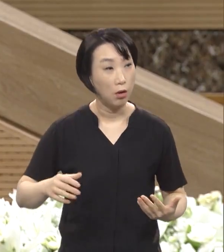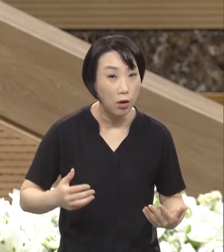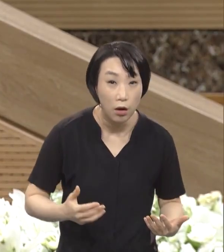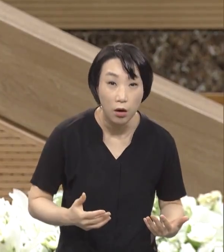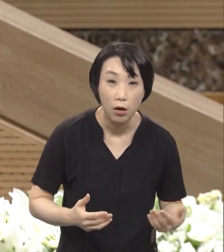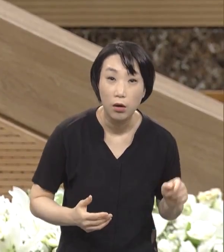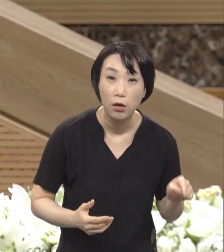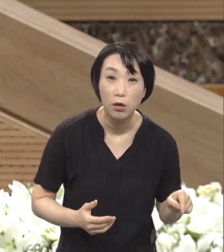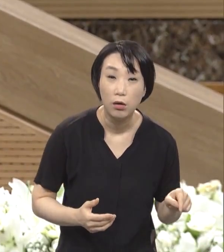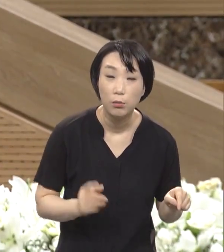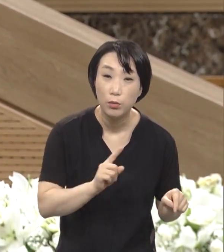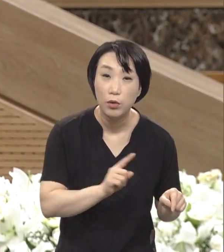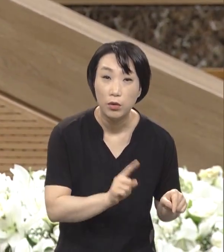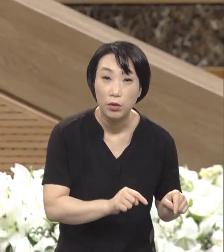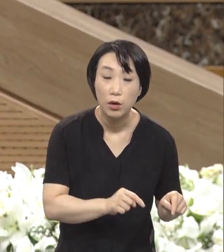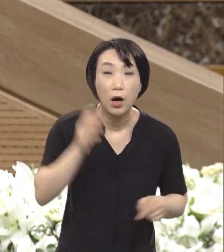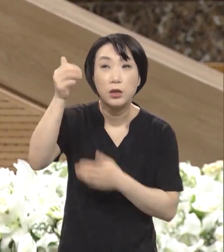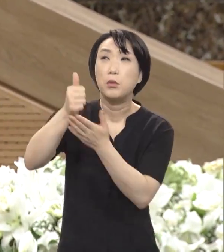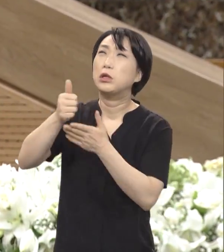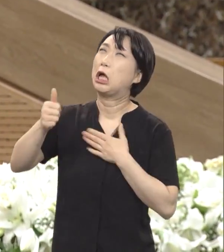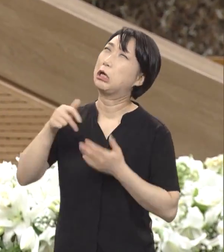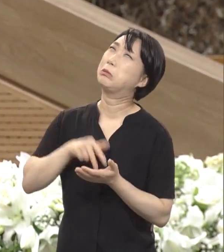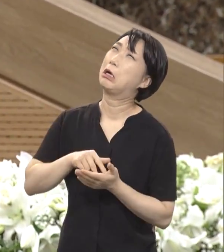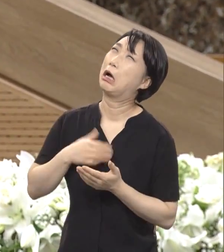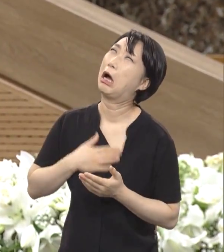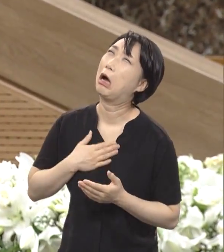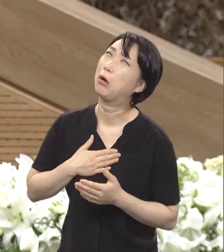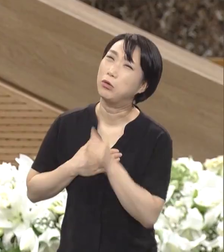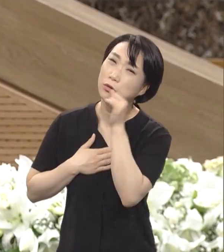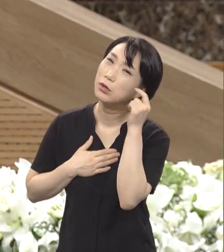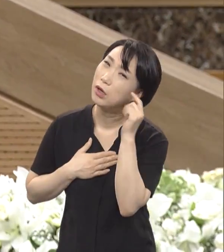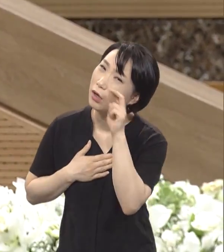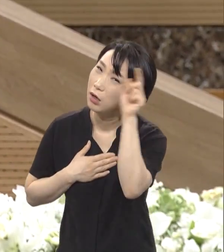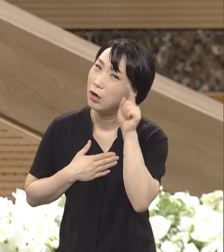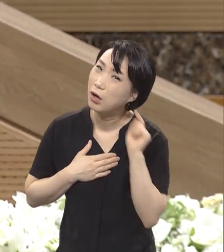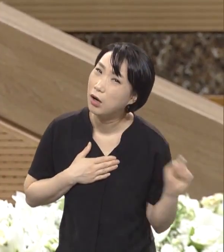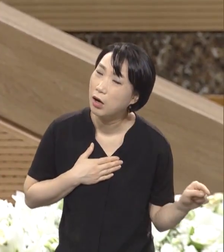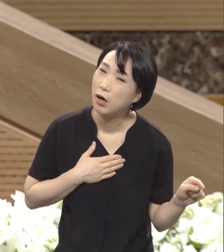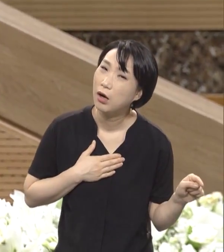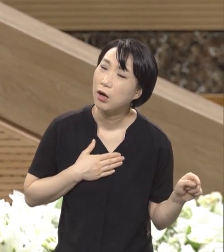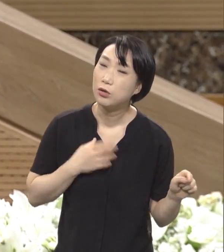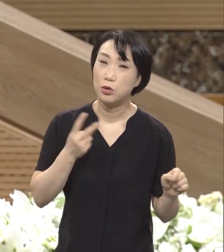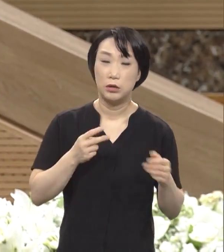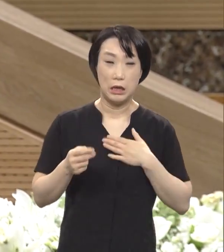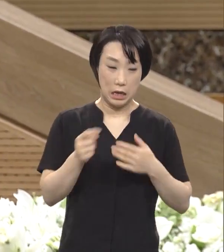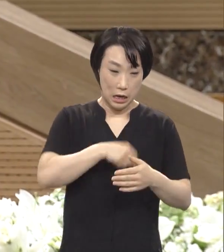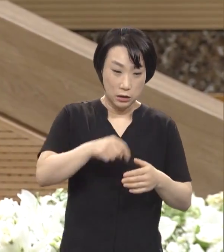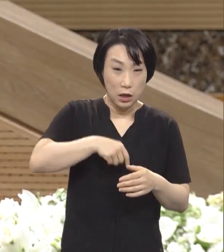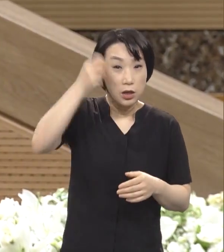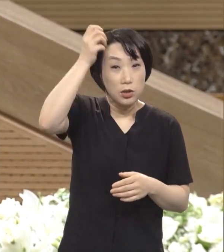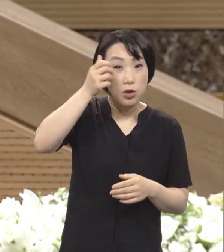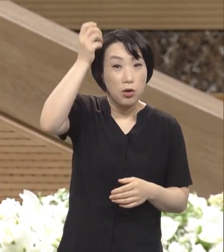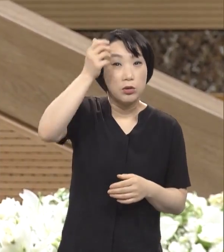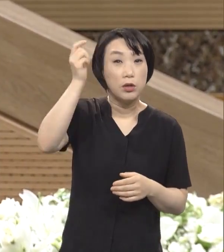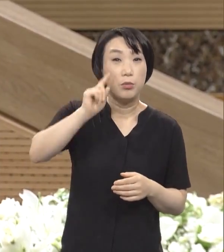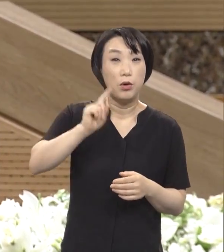어떻게 하나님의 내 사정을 알고 내 속에 있는